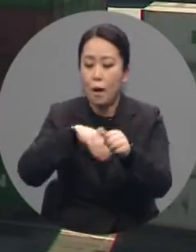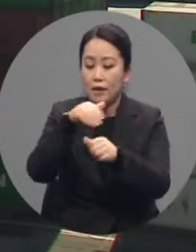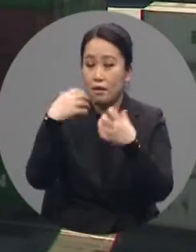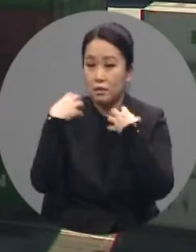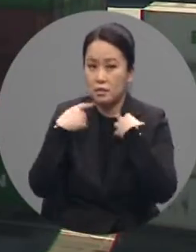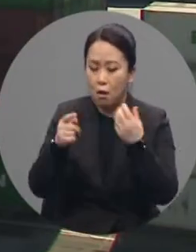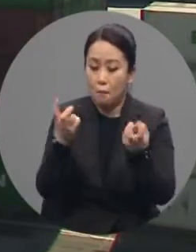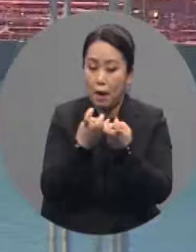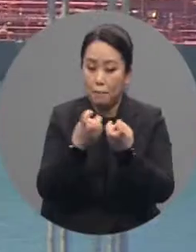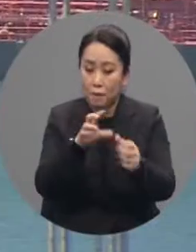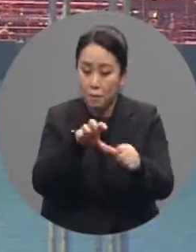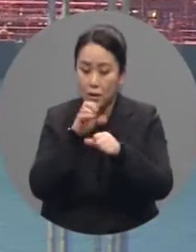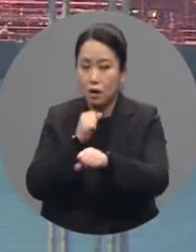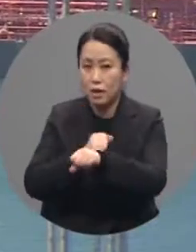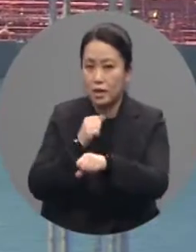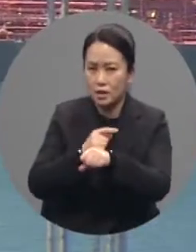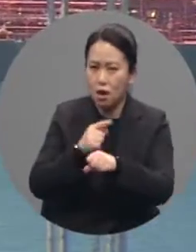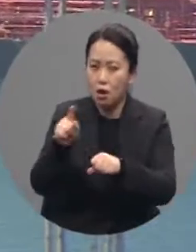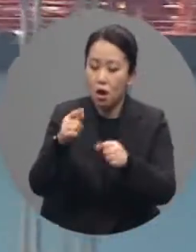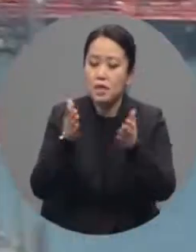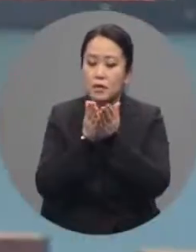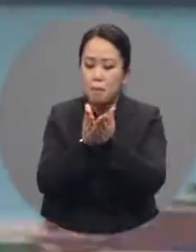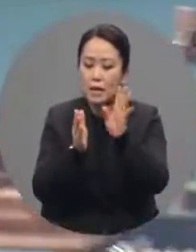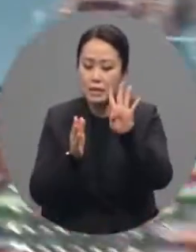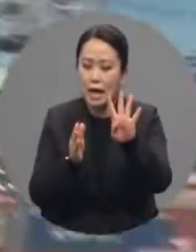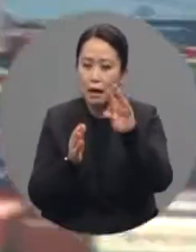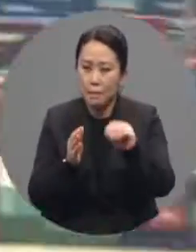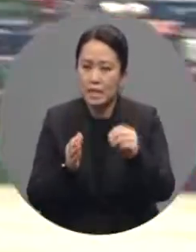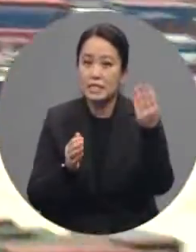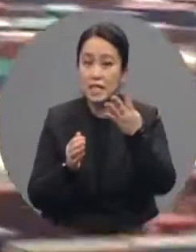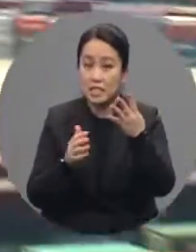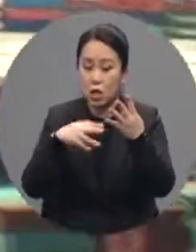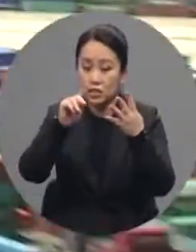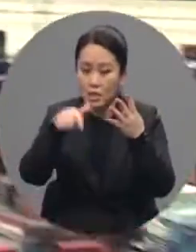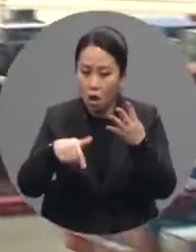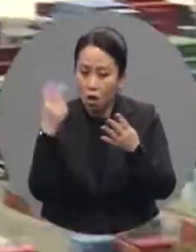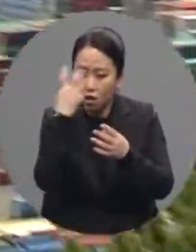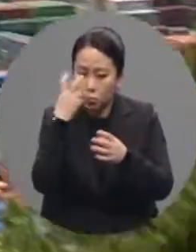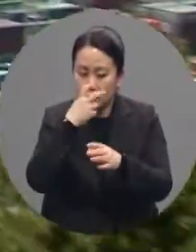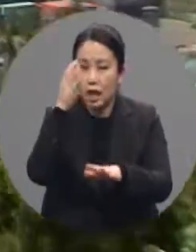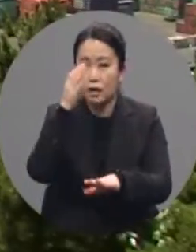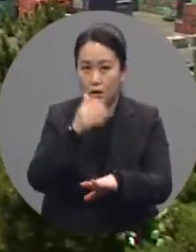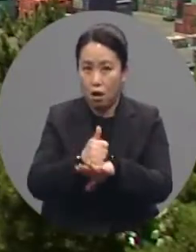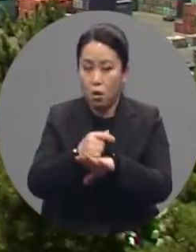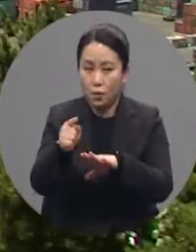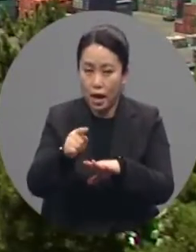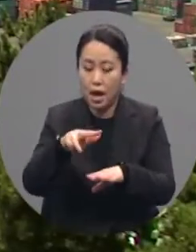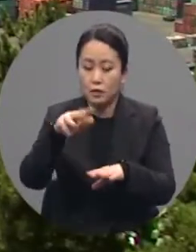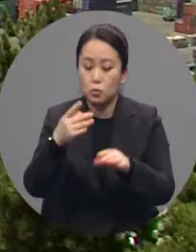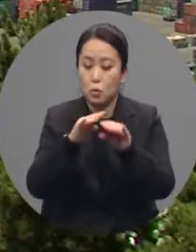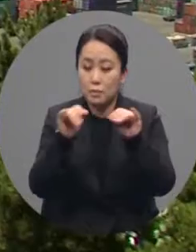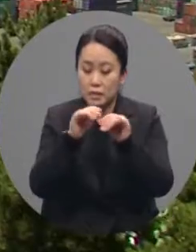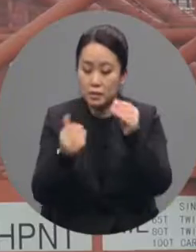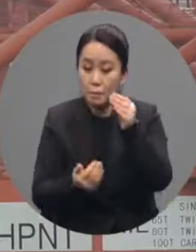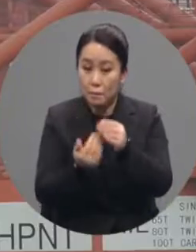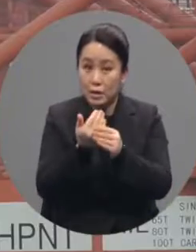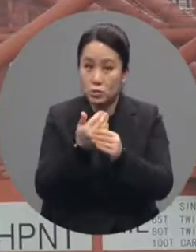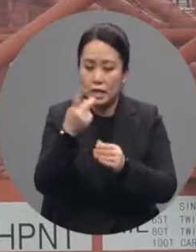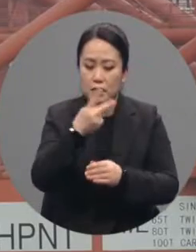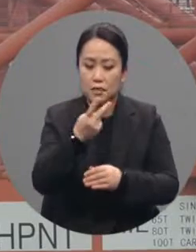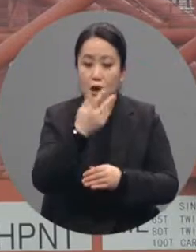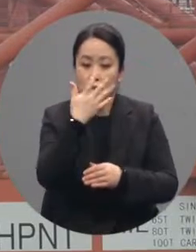4만 4천 척과 하역 장비 등을 분석한 결과 부산항 초미세먼지 총 배출량은 지난